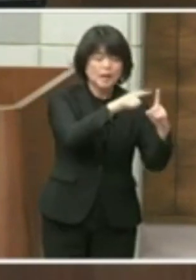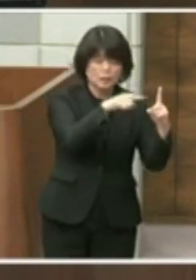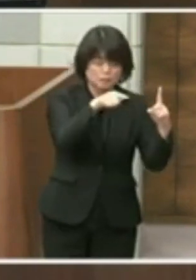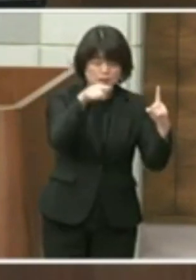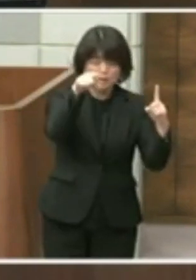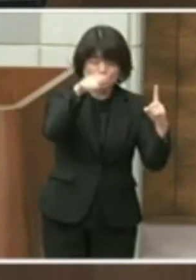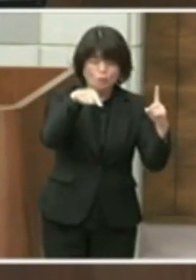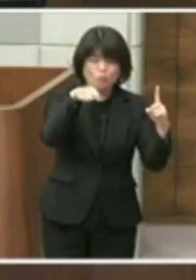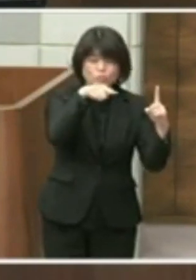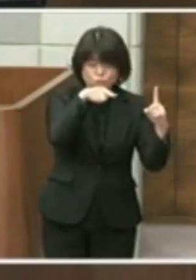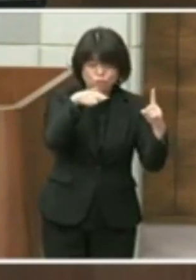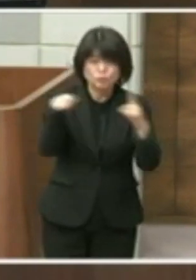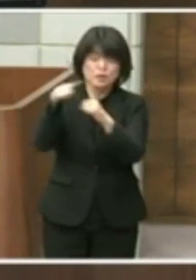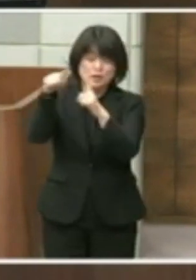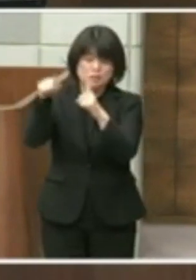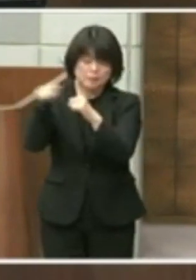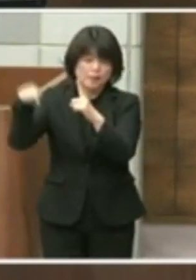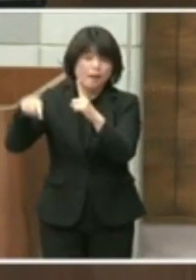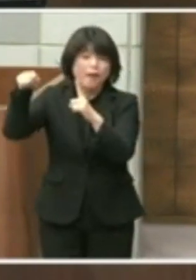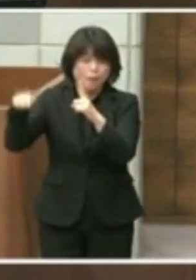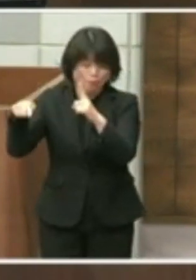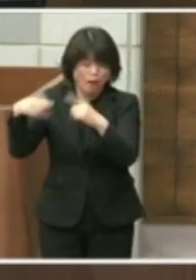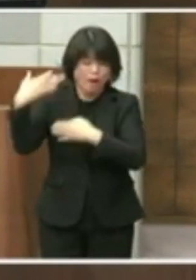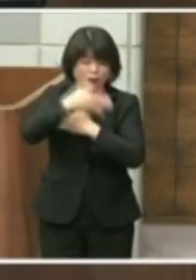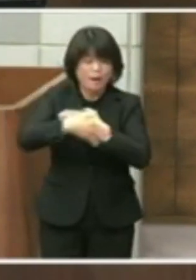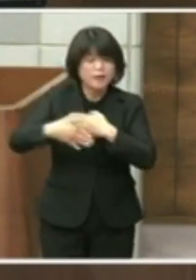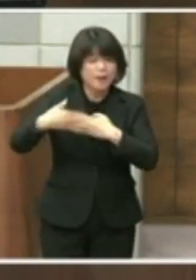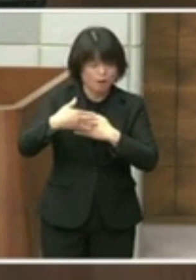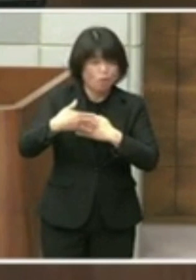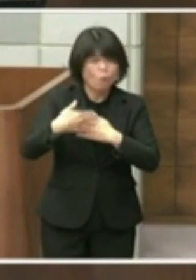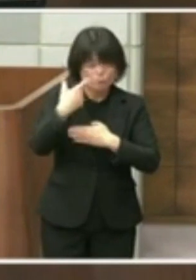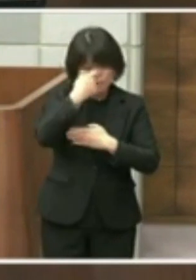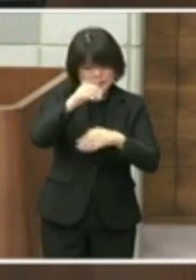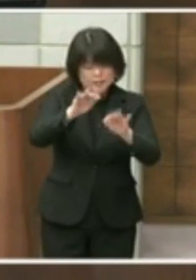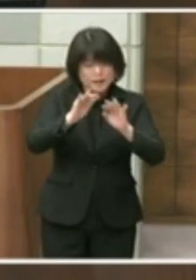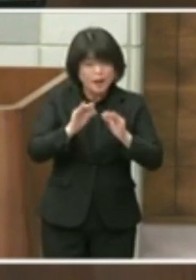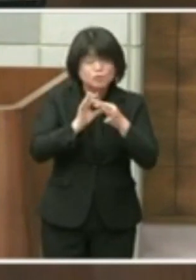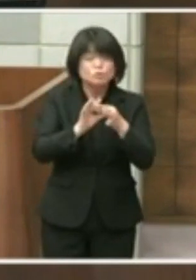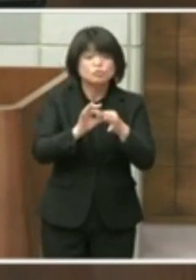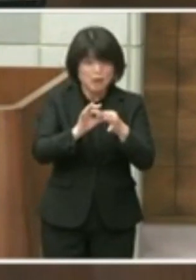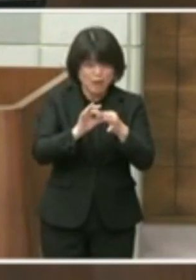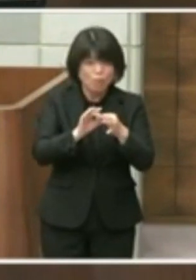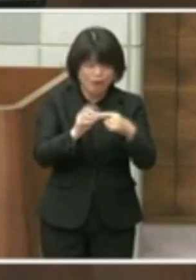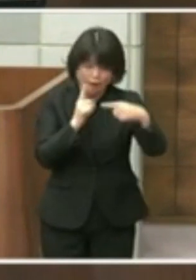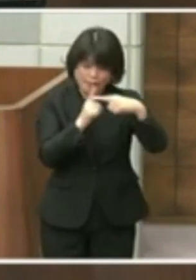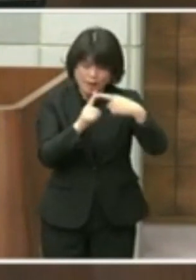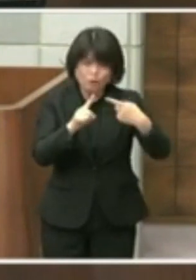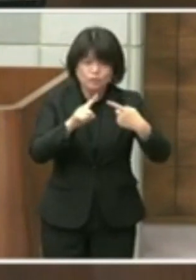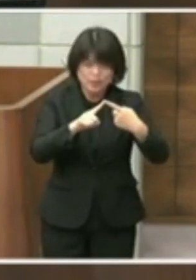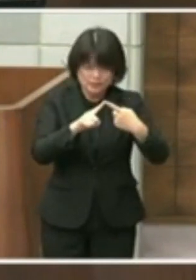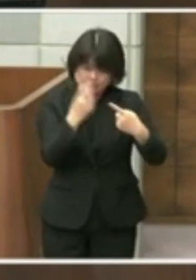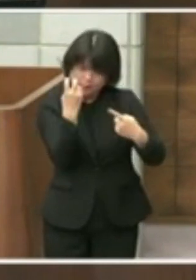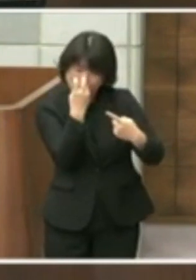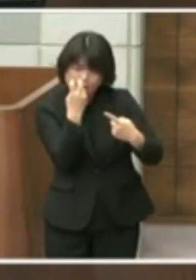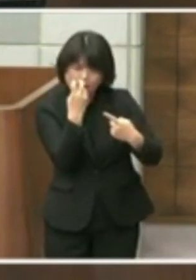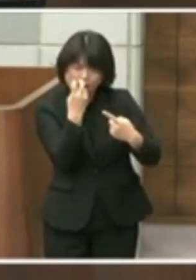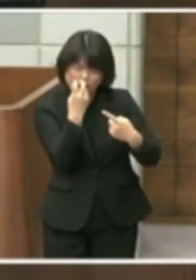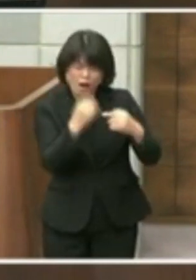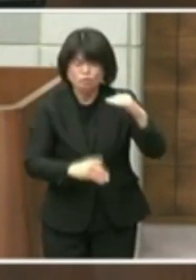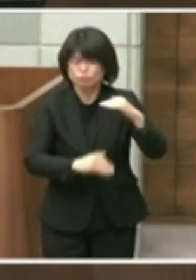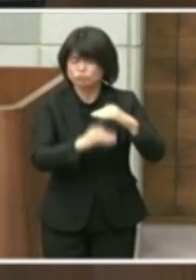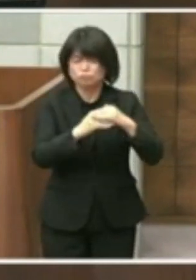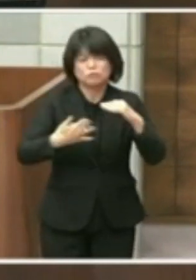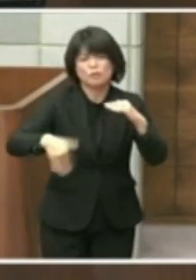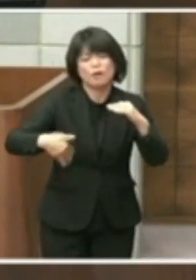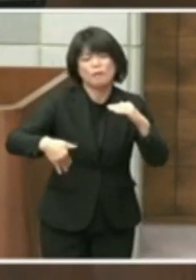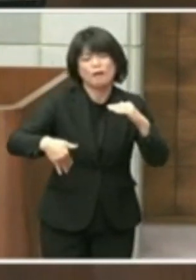の人への影響に、人の健康への影響につきましては科学的知見などが充実しておらず、